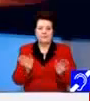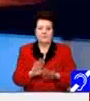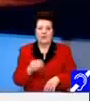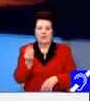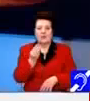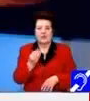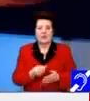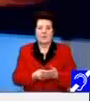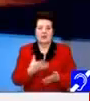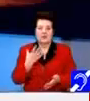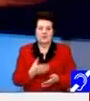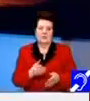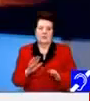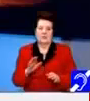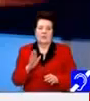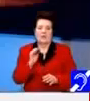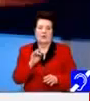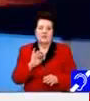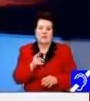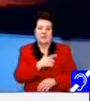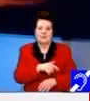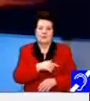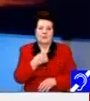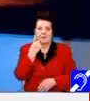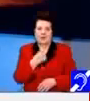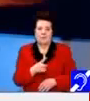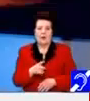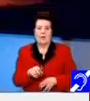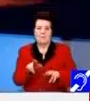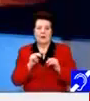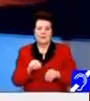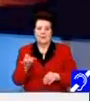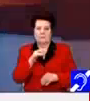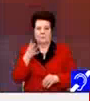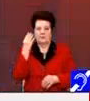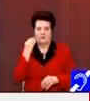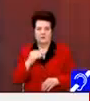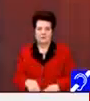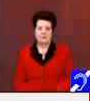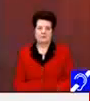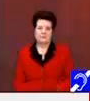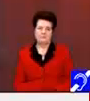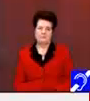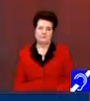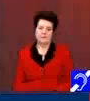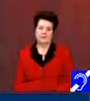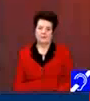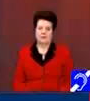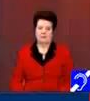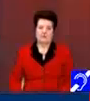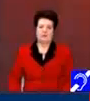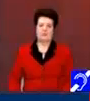șlagări apreciate. Mihai Voluntir a fost și deputat în primul parlament al Republicii Moldova. Viața asta e